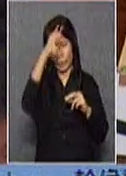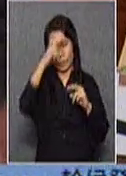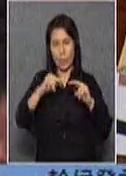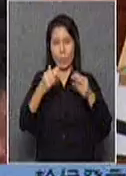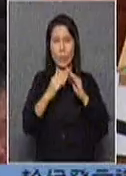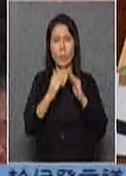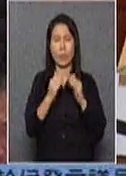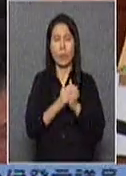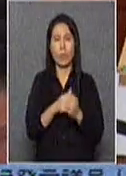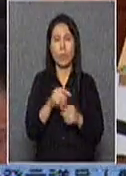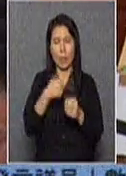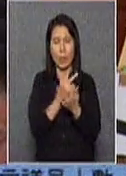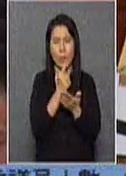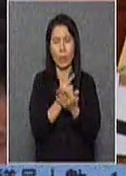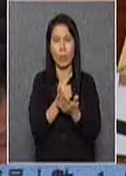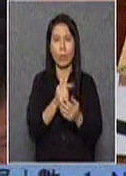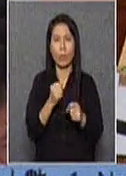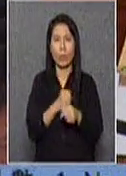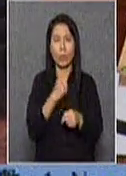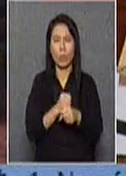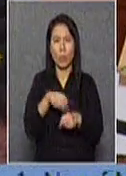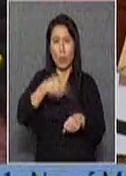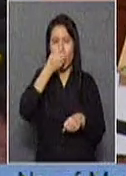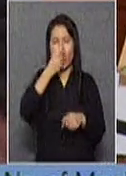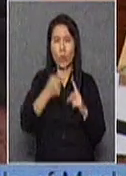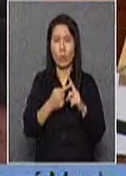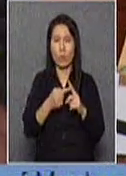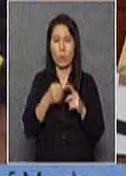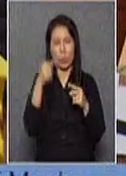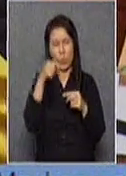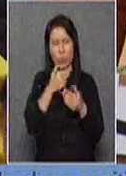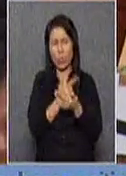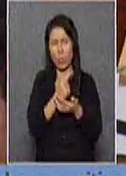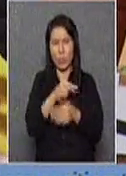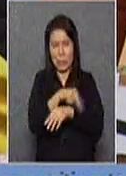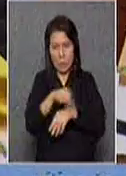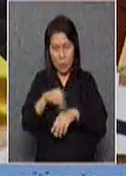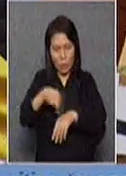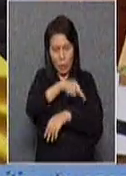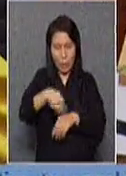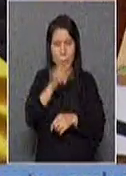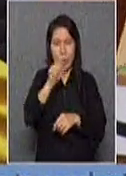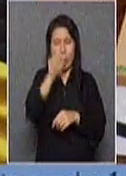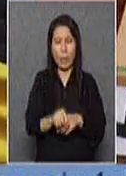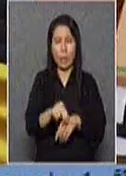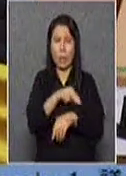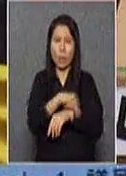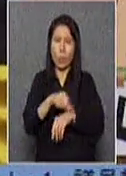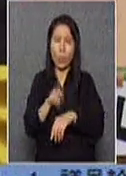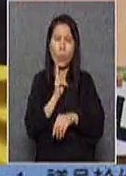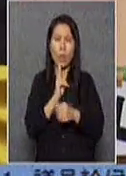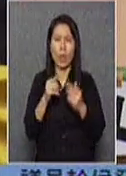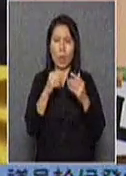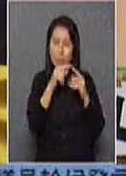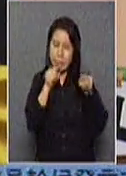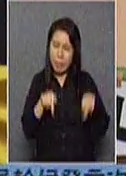他更加重要嘅工作。香港人就好針對呢個被規劃嘅問題嘅。但你睇翻呢個規劃嘅綱領同埋有關嘅